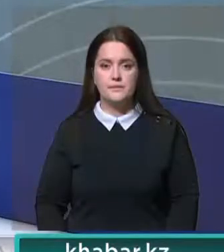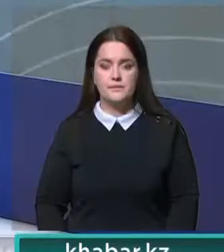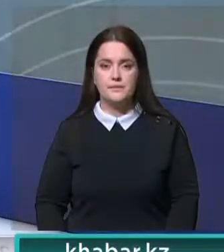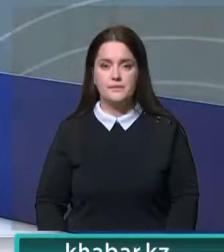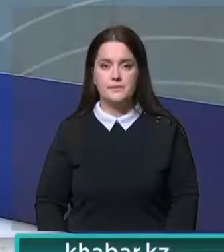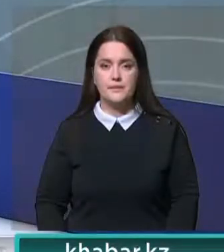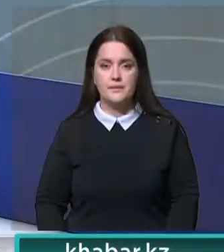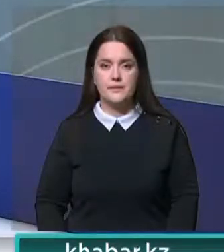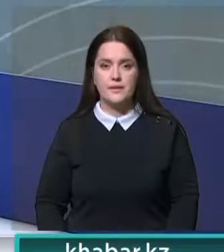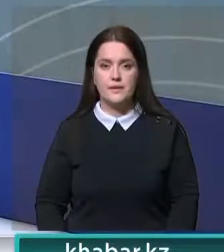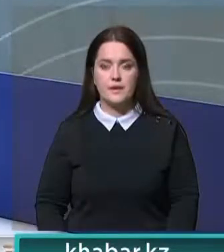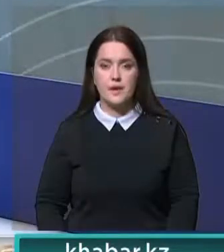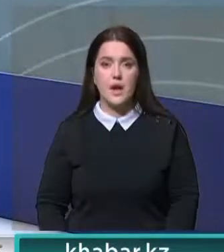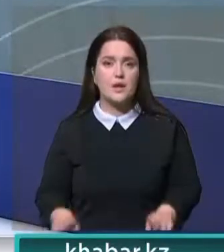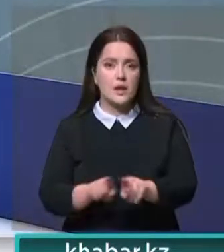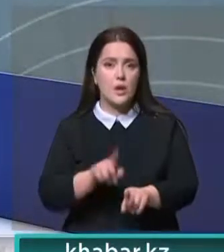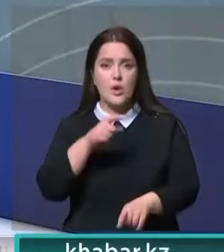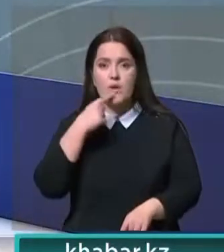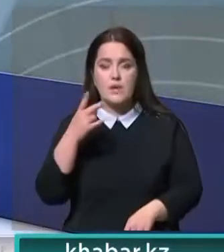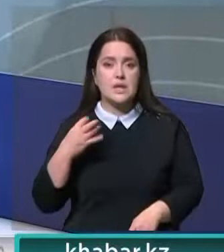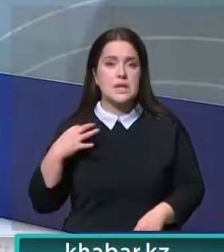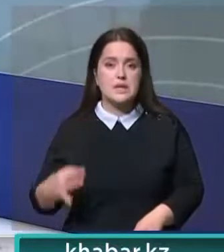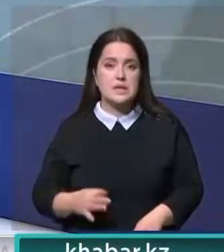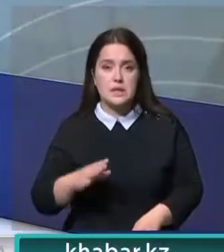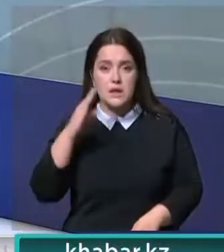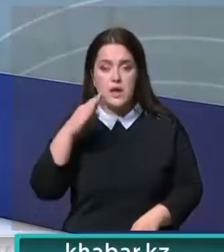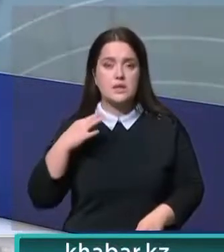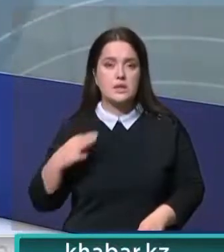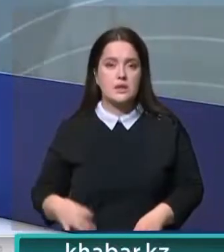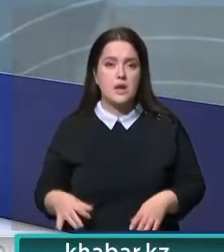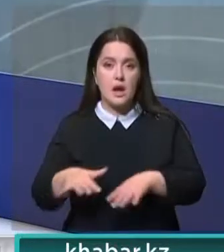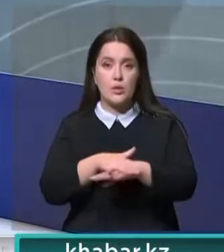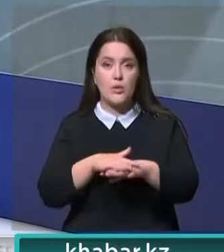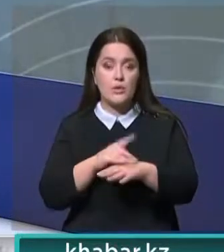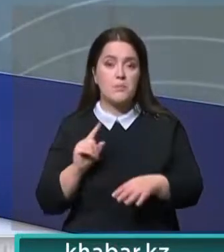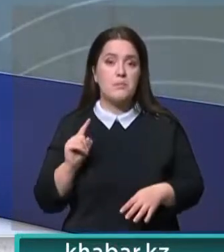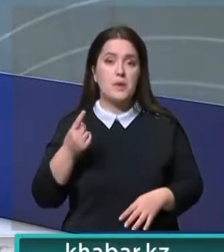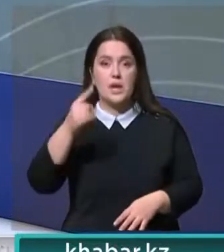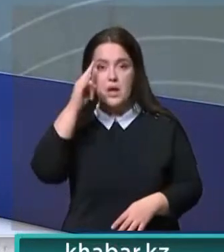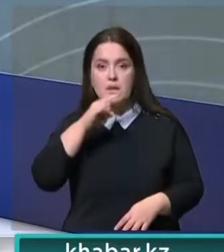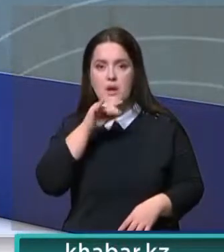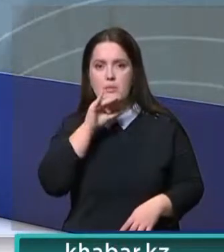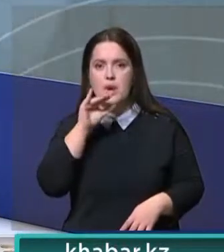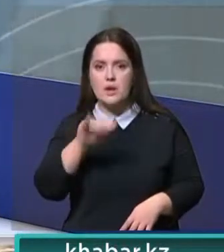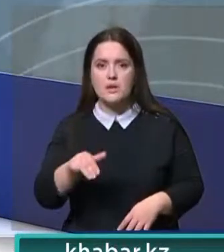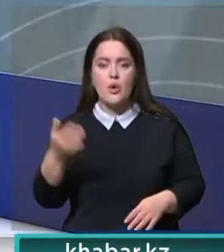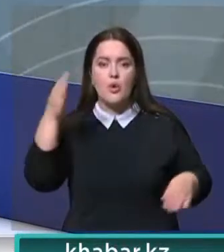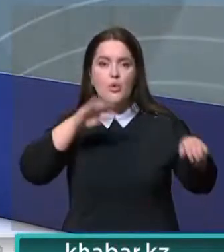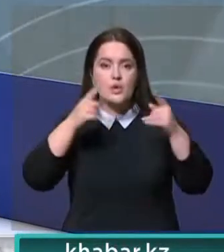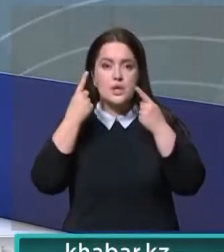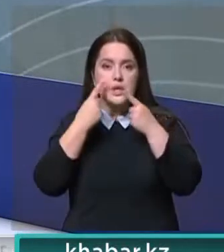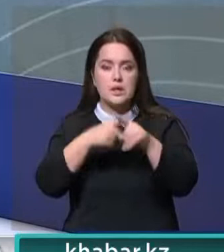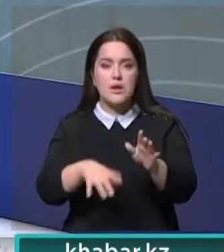Каныш Сатпаев. О таких людях говорят, он не сын отца, а сын народа. Он стал первым среди казахов профессиональным